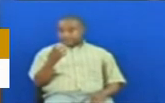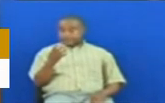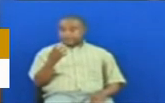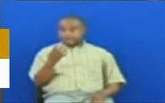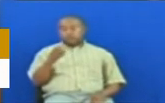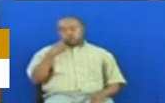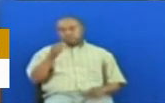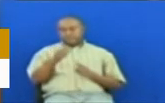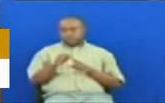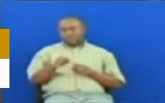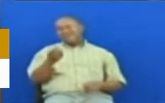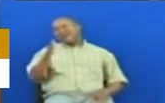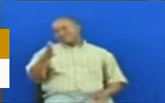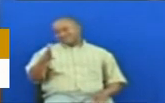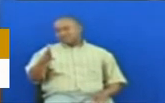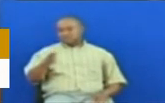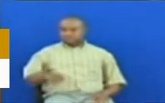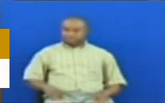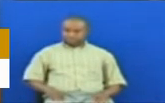least mmelifikisha wapi?